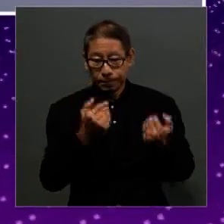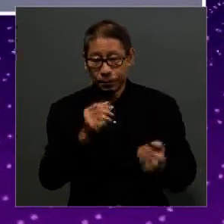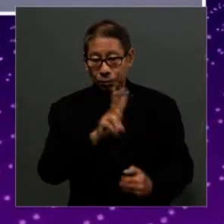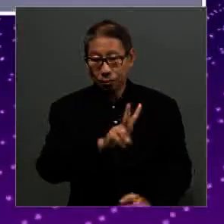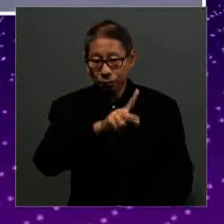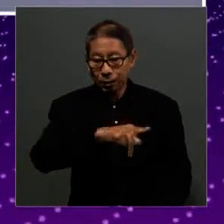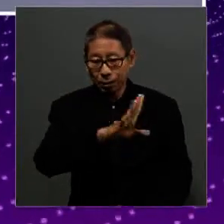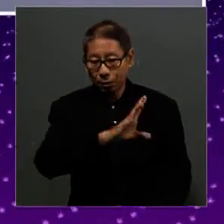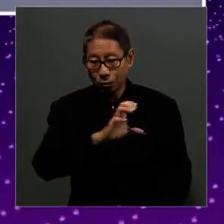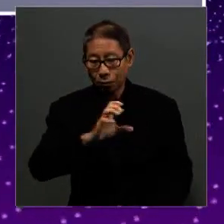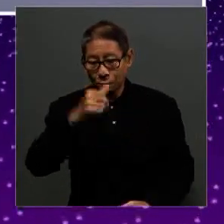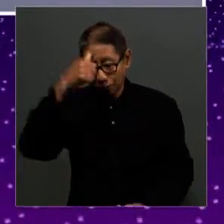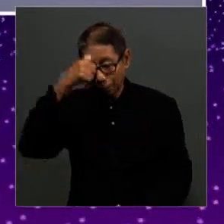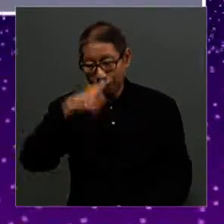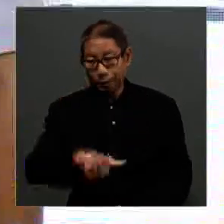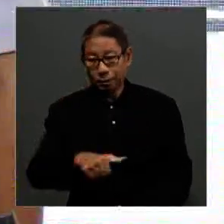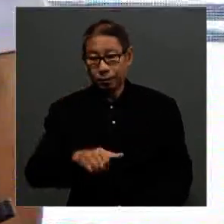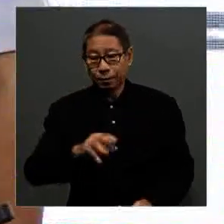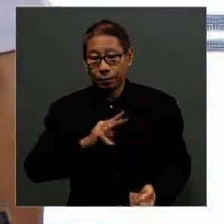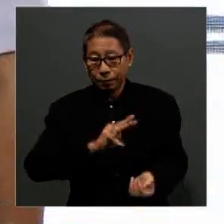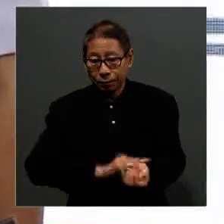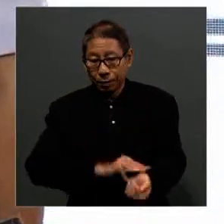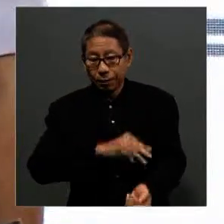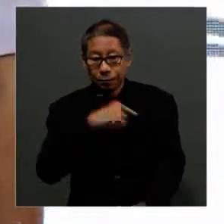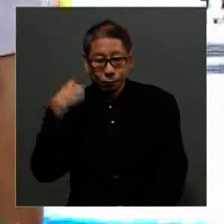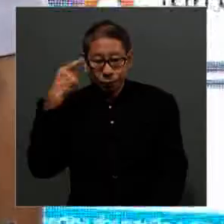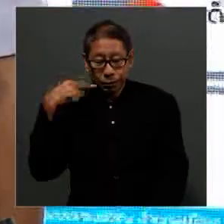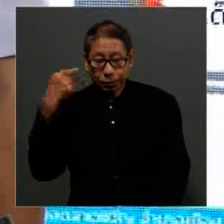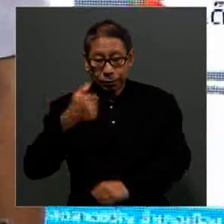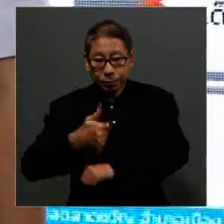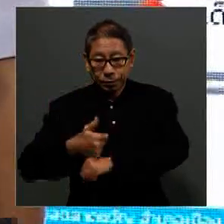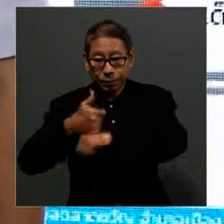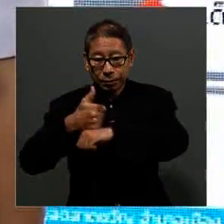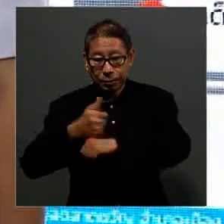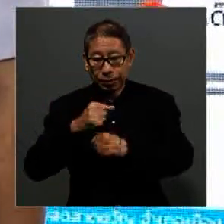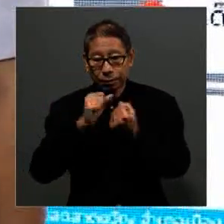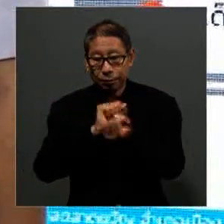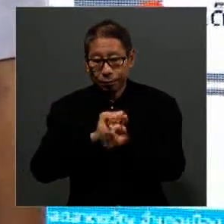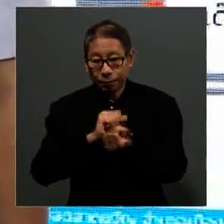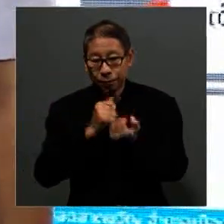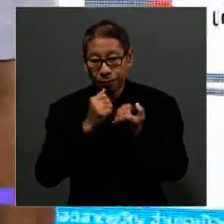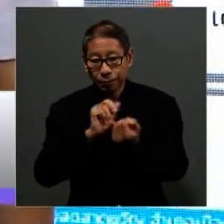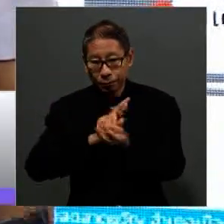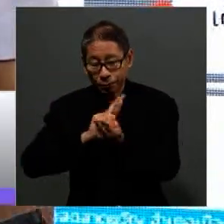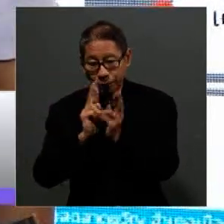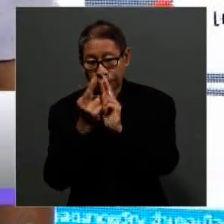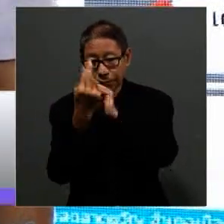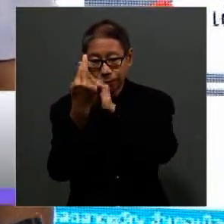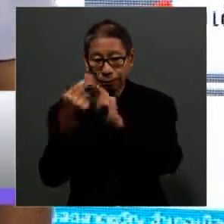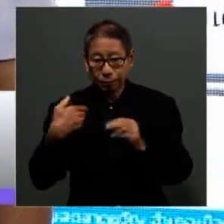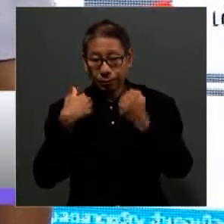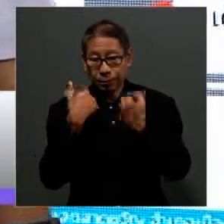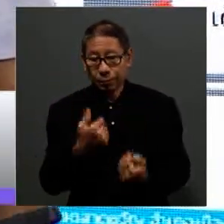ครับวันนี้ทางด้านแพทย์หญิงอัจฉรานิธิอภิญญาสกุลอธิบดีกรมอนามัยได้รายงานทิศทางการทำงานของปี